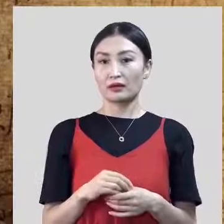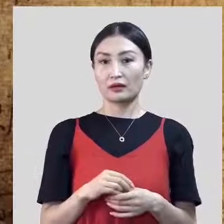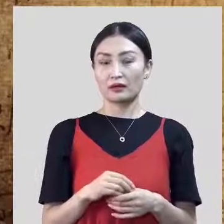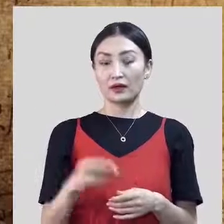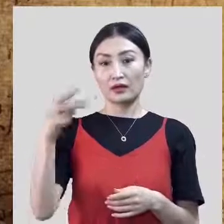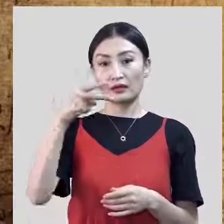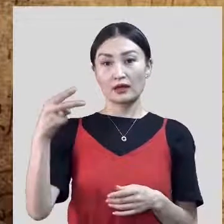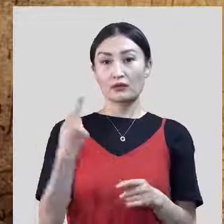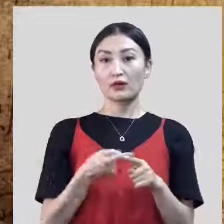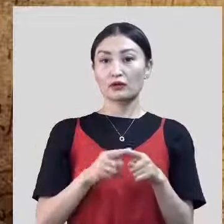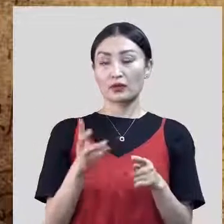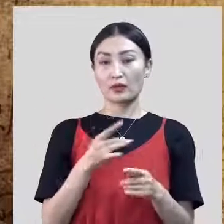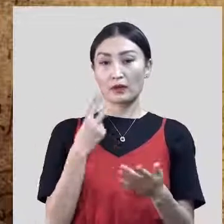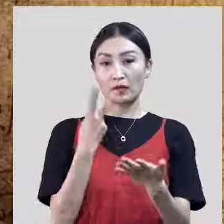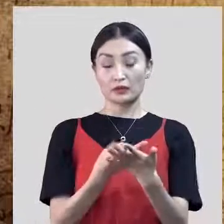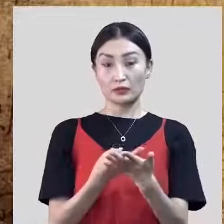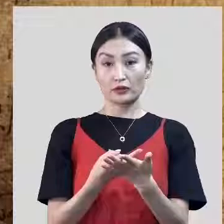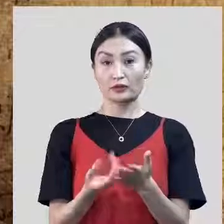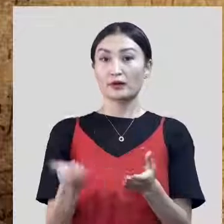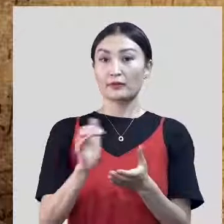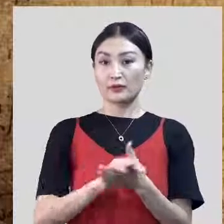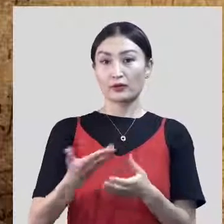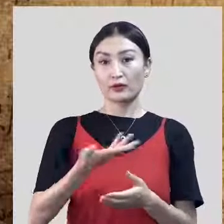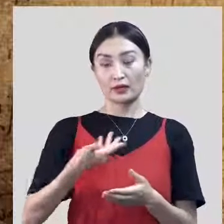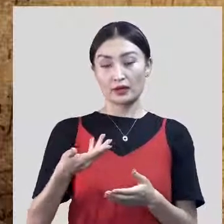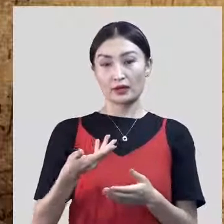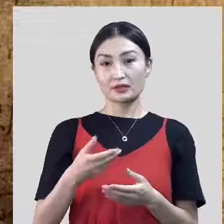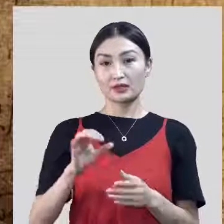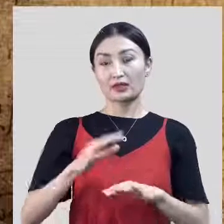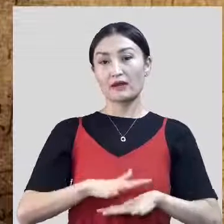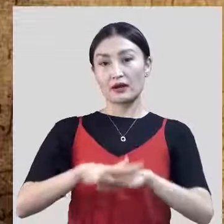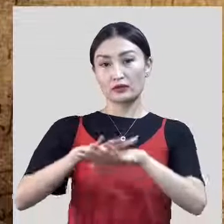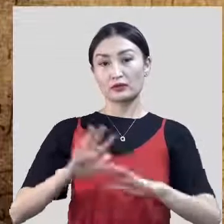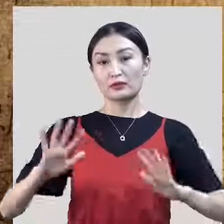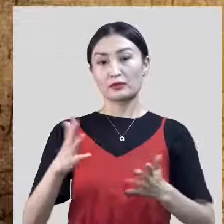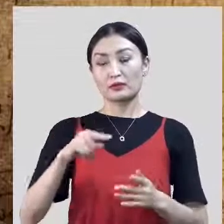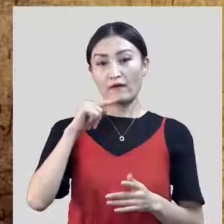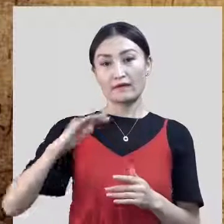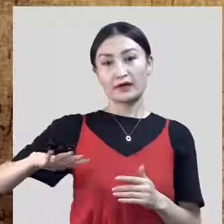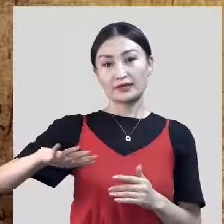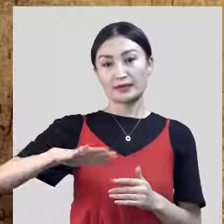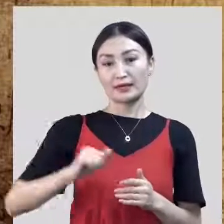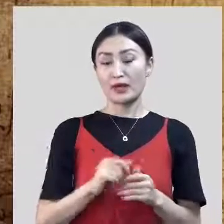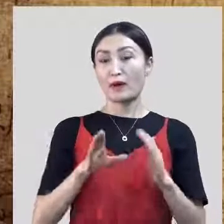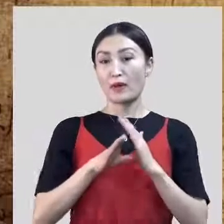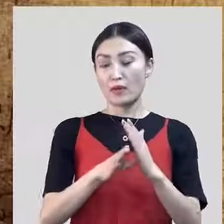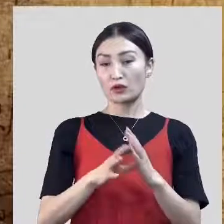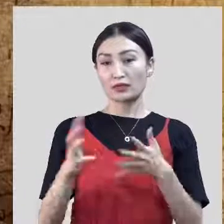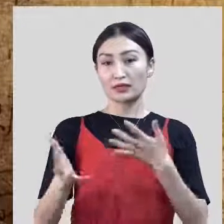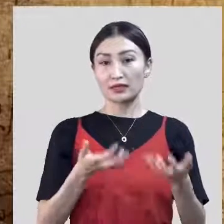тема которую мы сегодня рассмотрим познакомит нас с революционными событиями в россии поможет